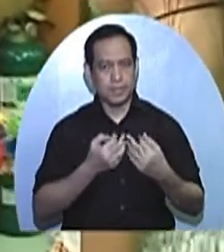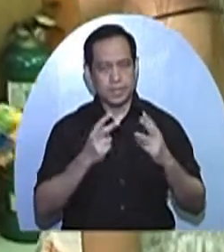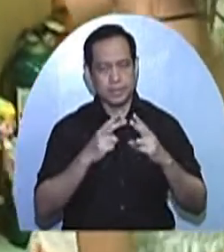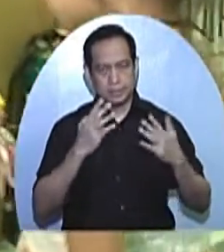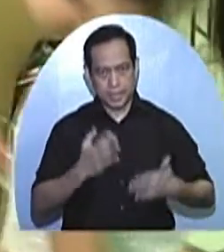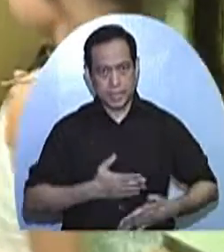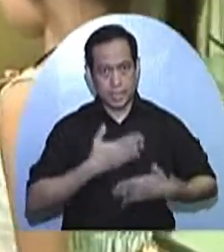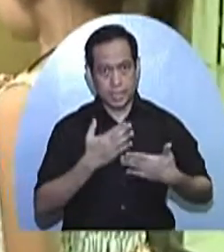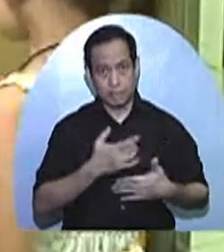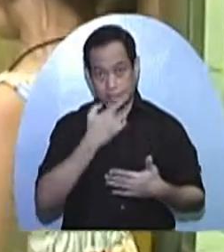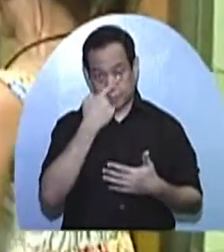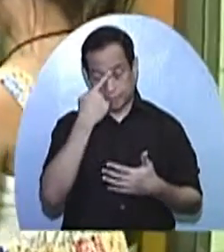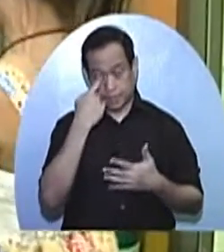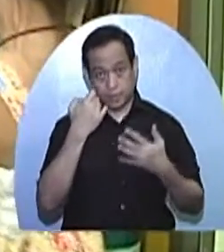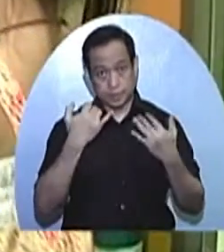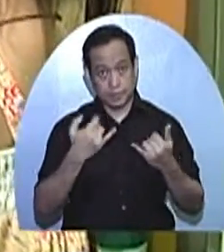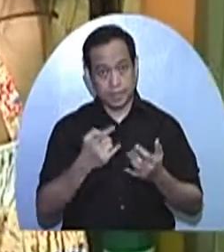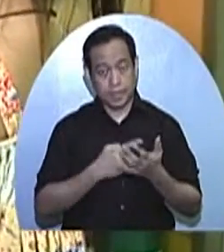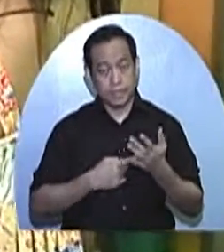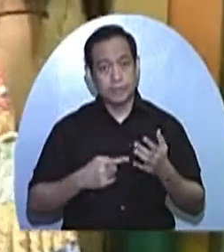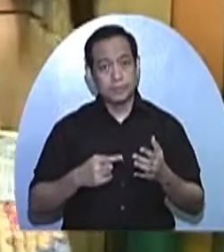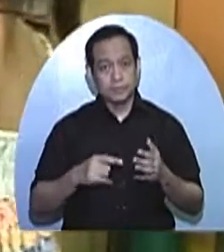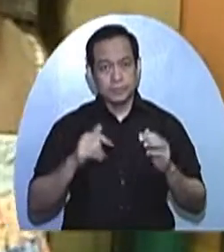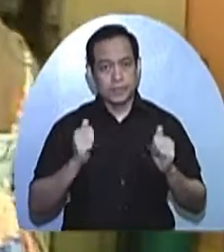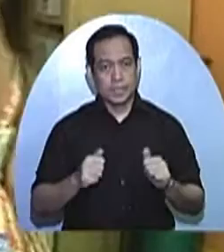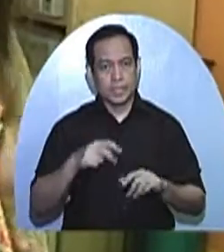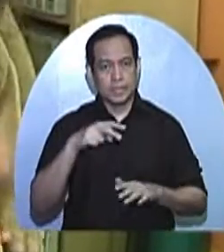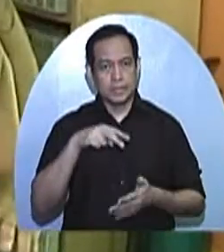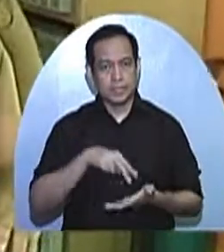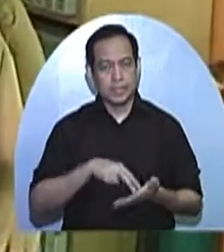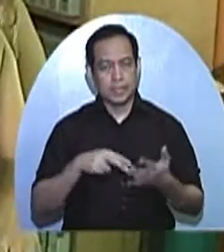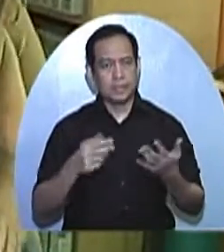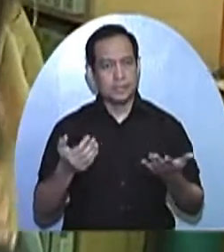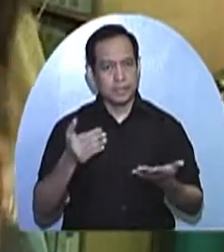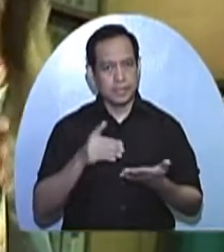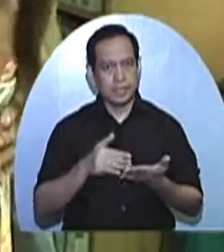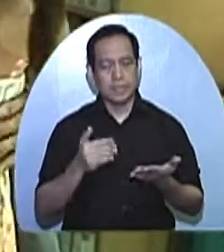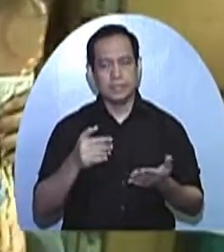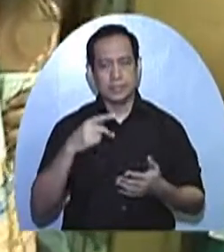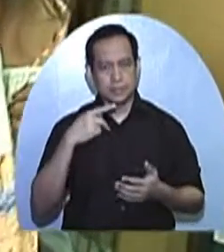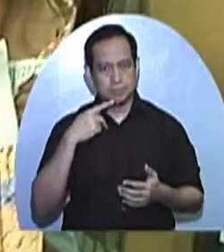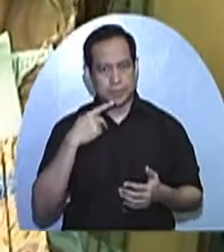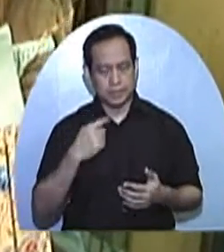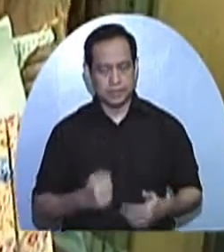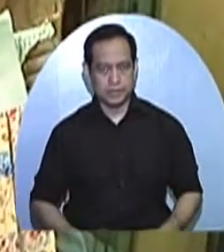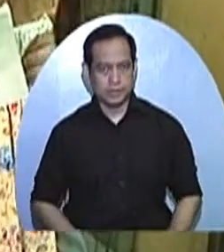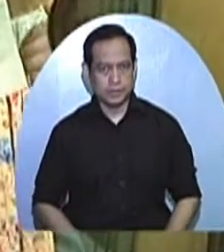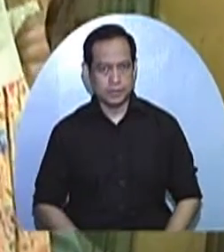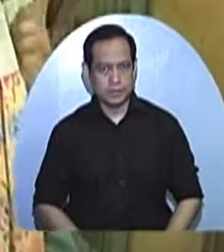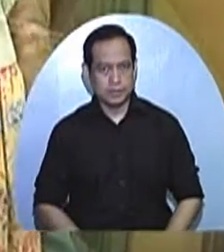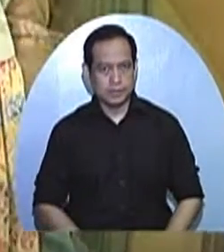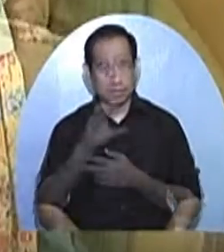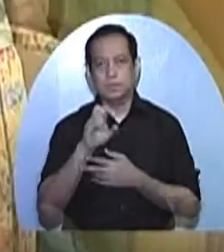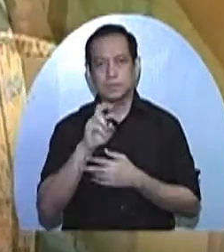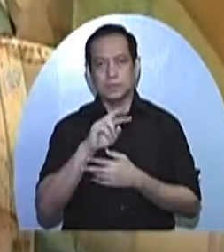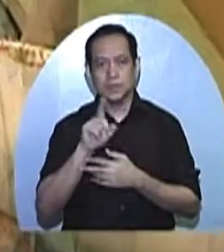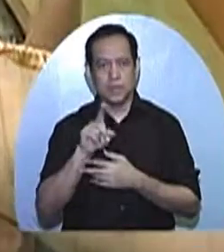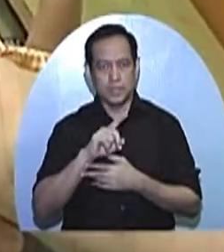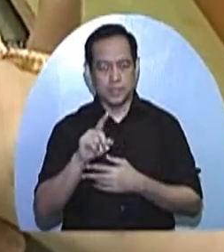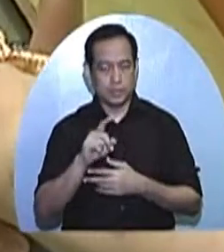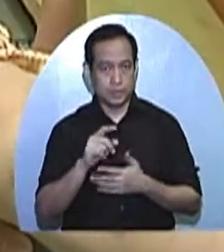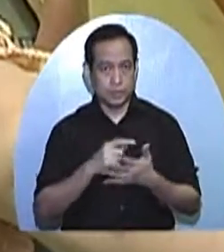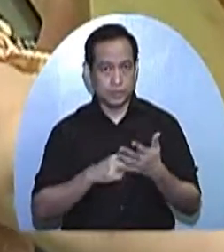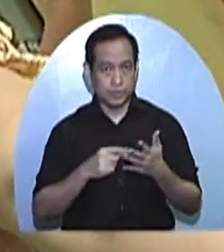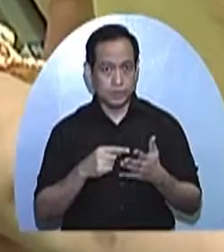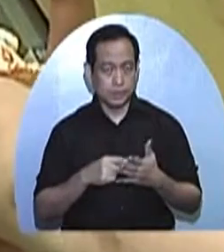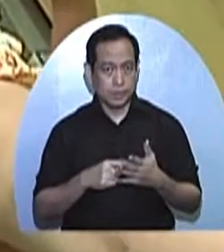pamilya dahil sa wakas, muling nakatayo sa kanyang sariling mga paa, ang kanilang prinsesa.